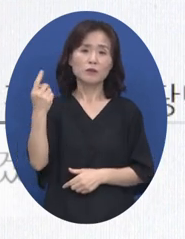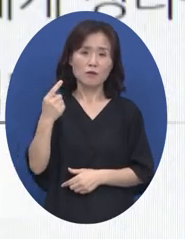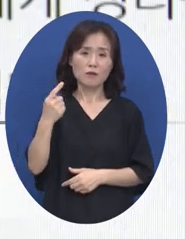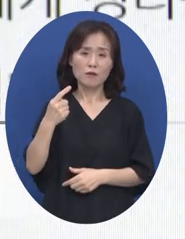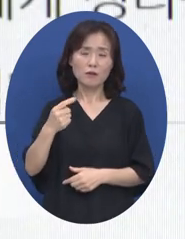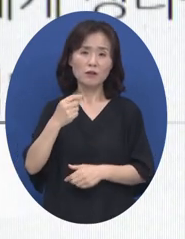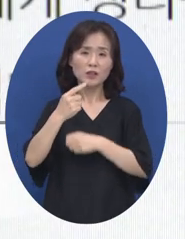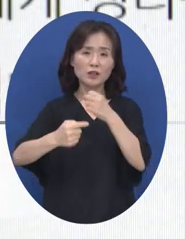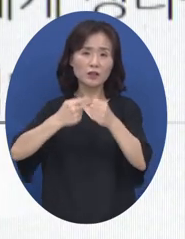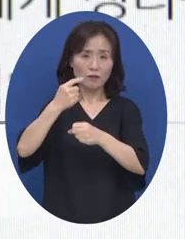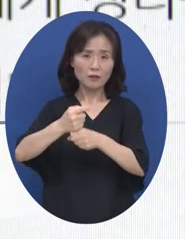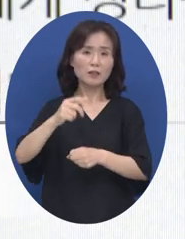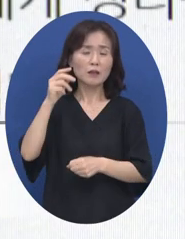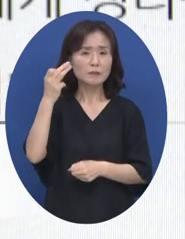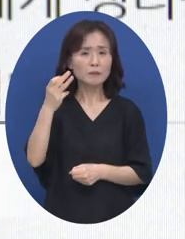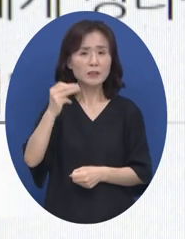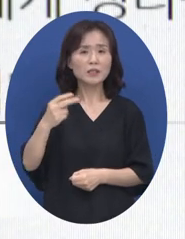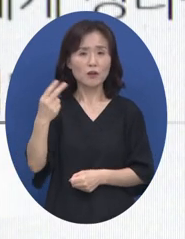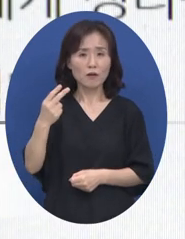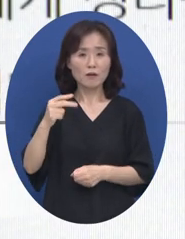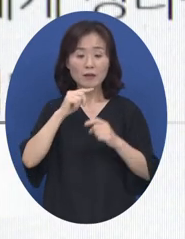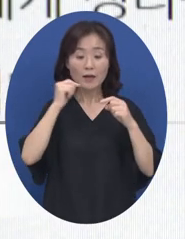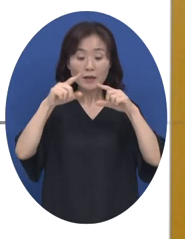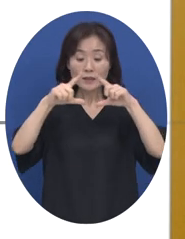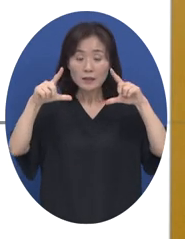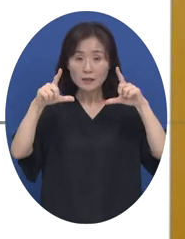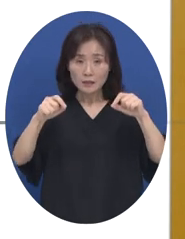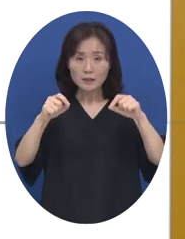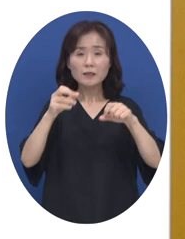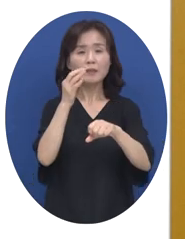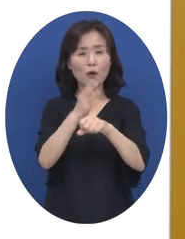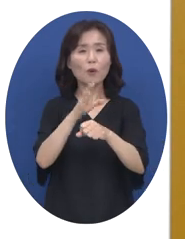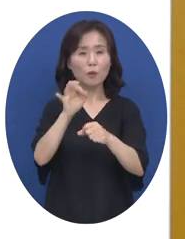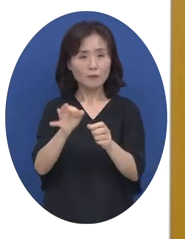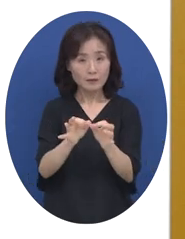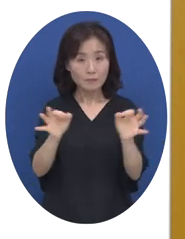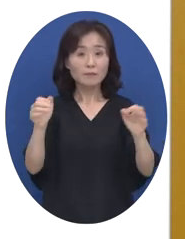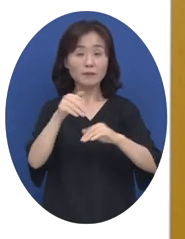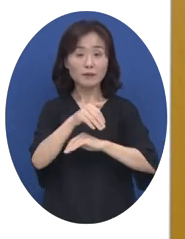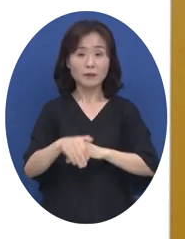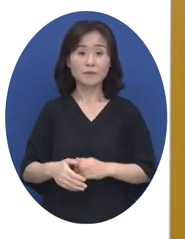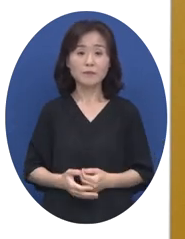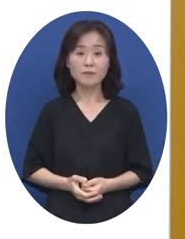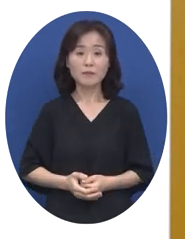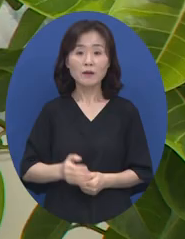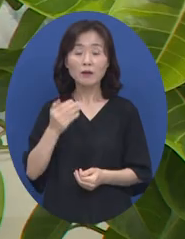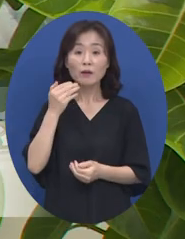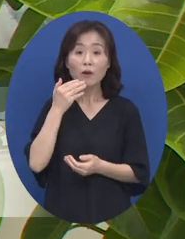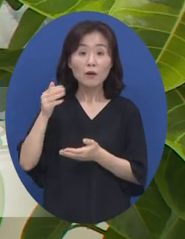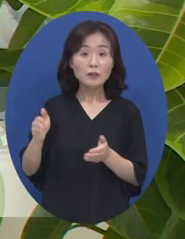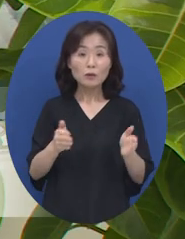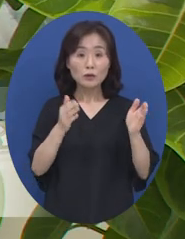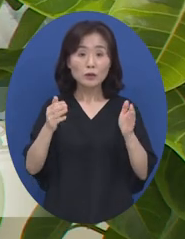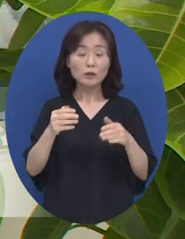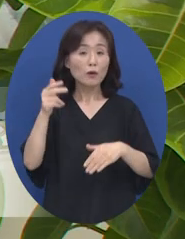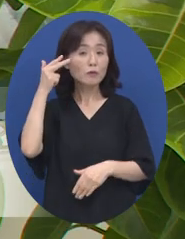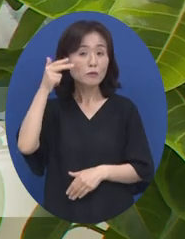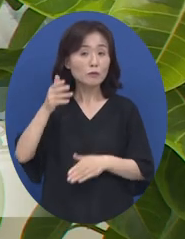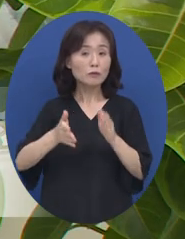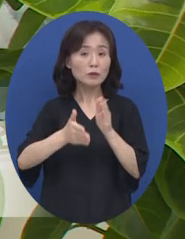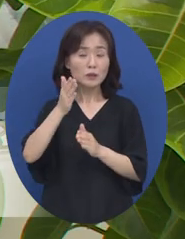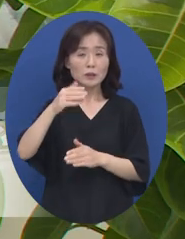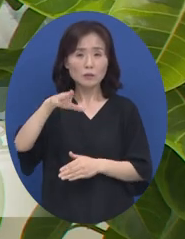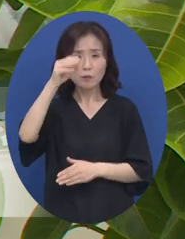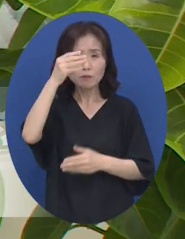연 13만 2천원의 생리용품 구입 비용을 지급받을 수 있게 하겠다는 겁니다. 경기도는 여주시의